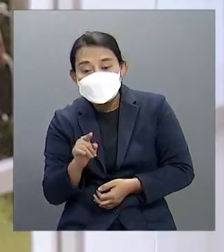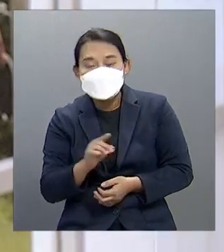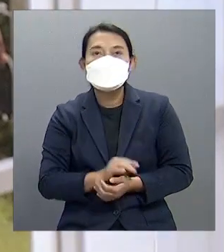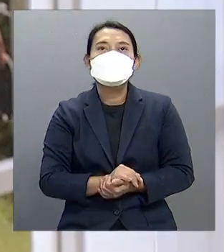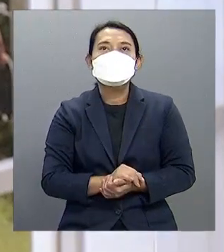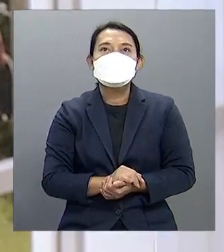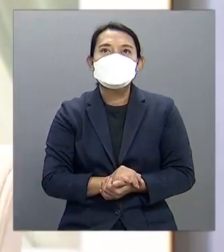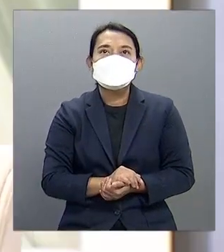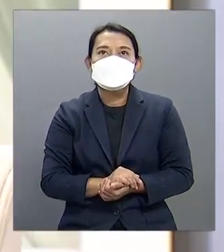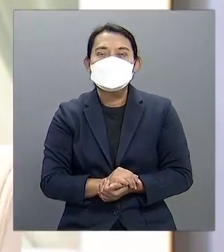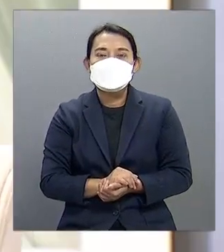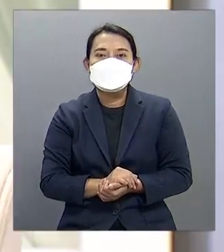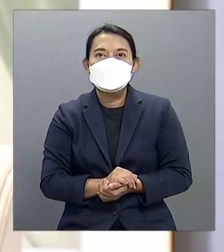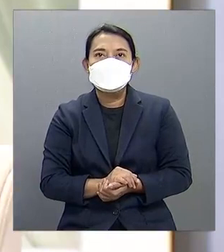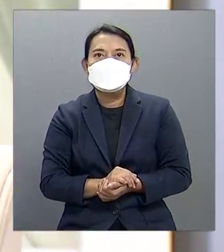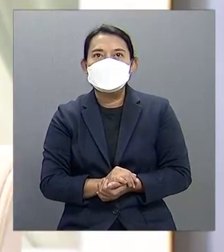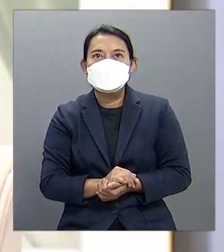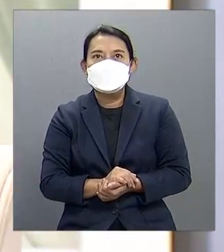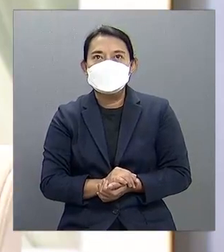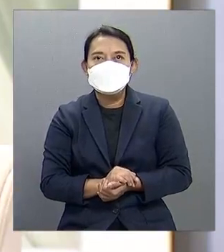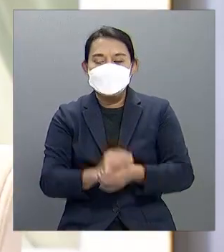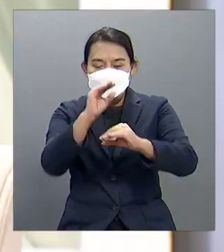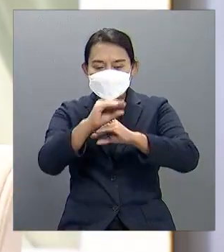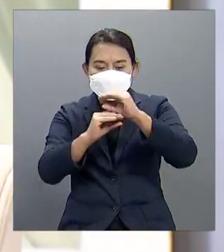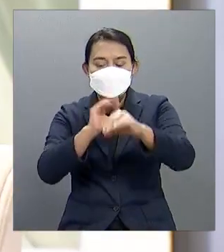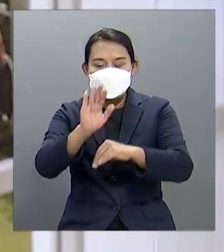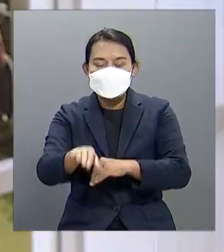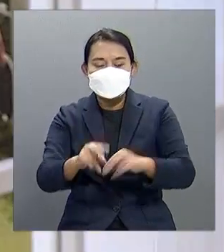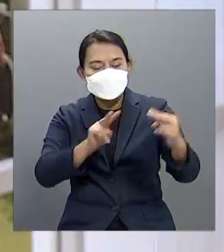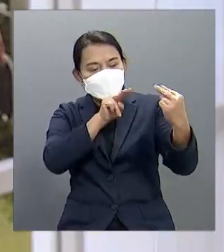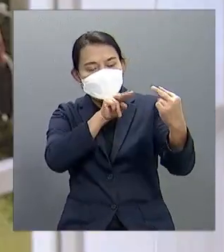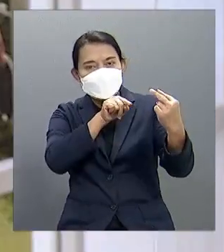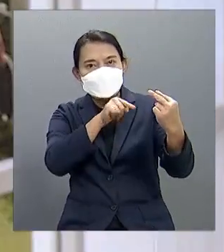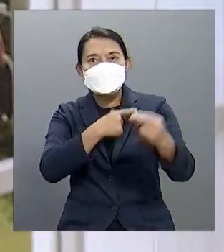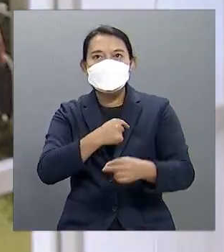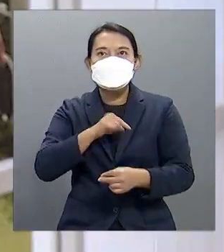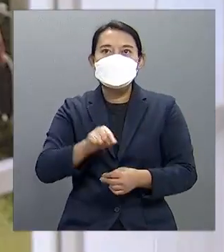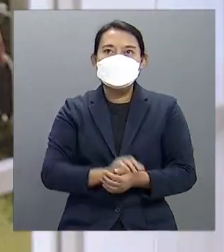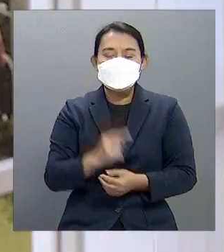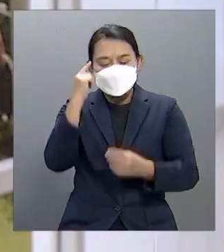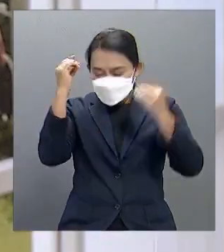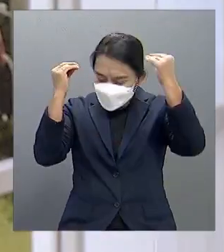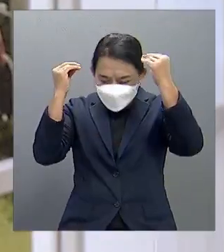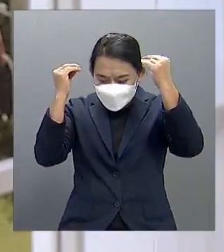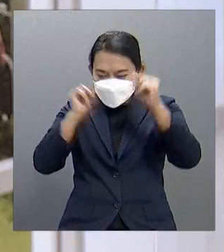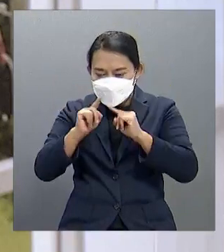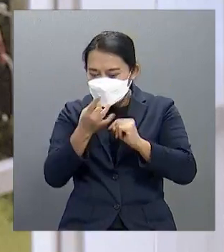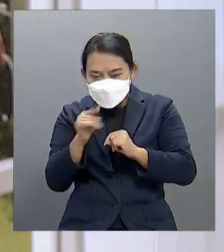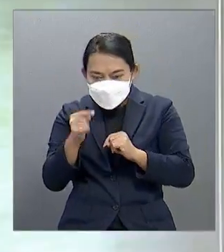ชอบตรงนี้ชอบตรงการสรุปพี่ปูเป้ละหันไปมองหน้าพี่ต๊อบ งงมากนึกว่าลอยๆนึกว่าพูดถึงคนอื่นอยู่ว่าพูดถึง